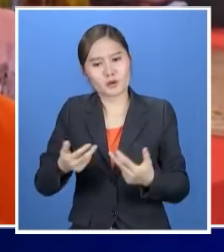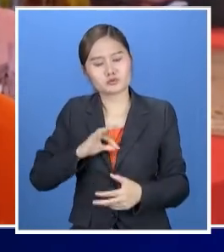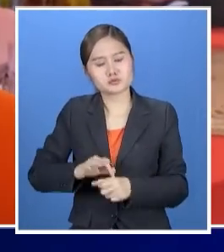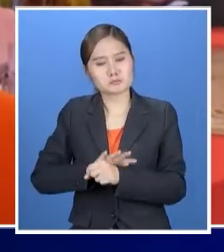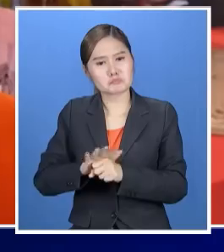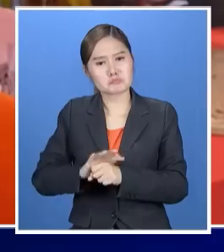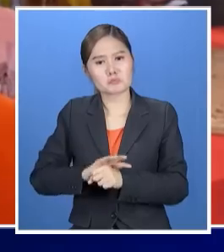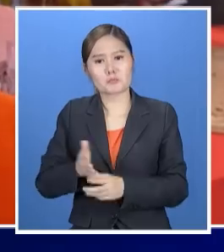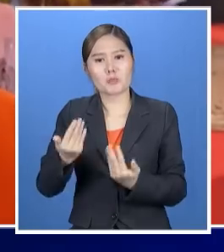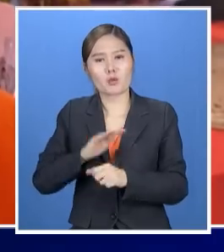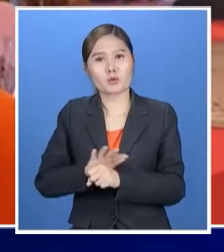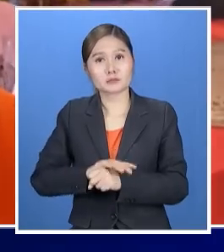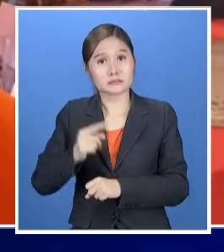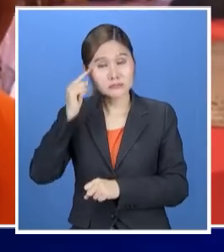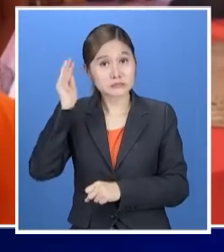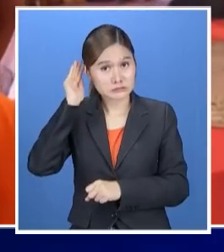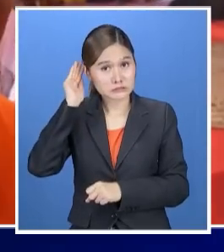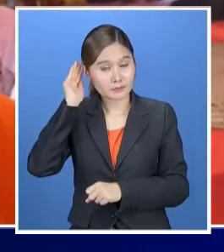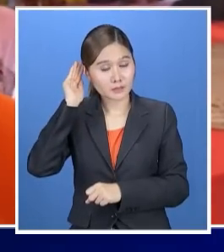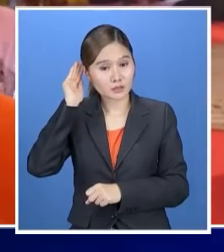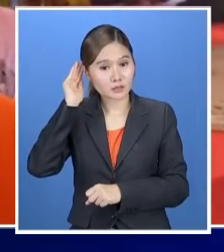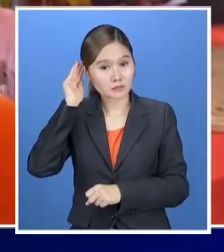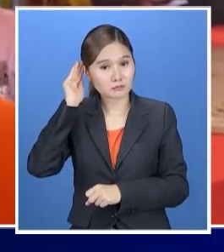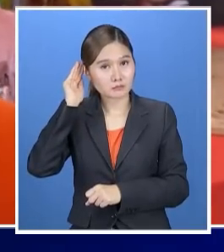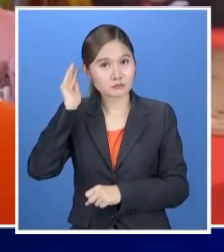พอะไรใช่ไหมฮะ ได้เห็นแล้ว เชื่อไหมว่าเนี่ยเป็นภาพปฏิห